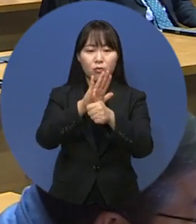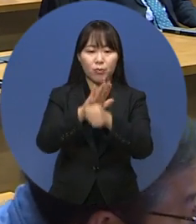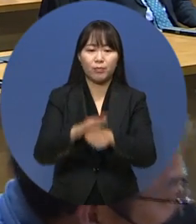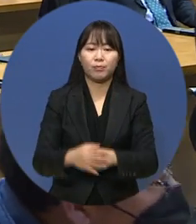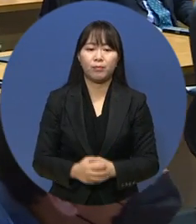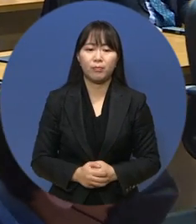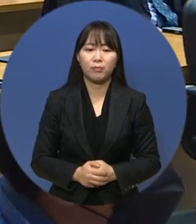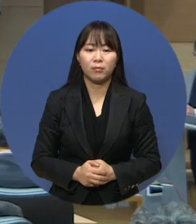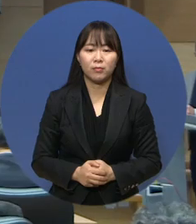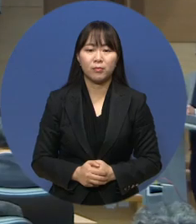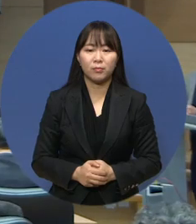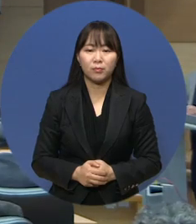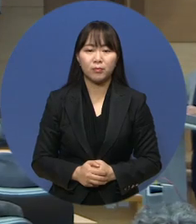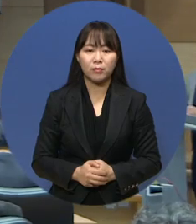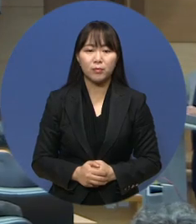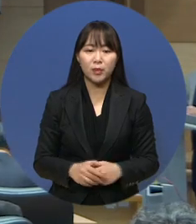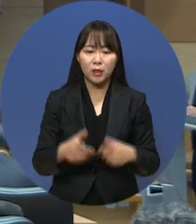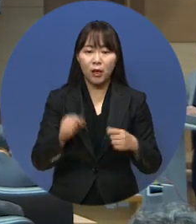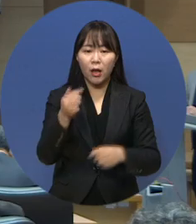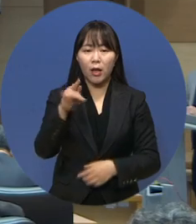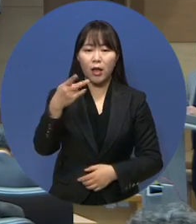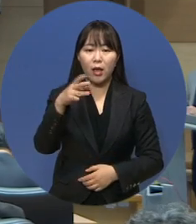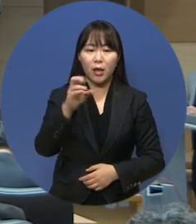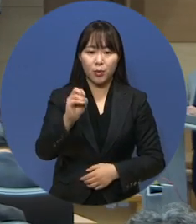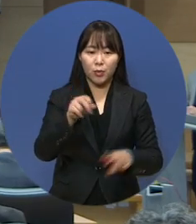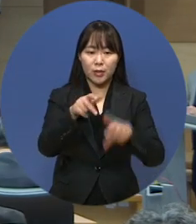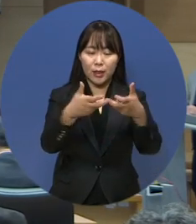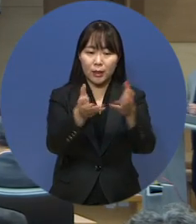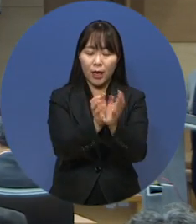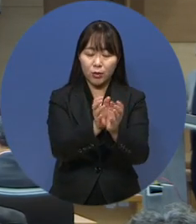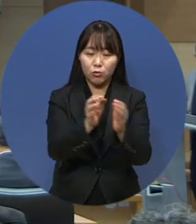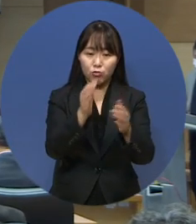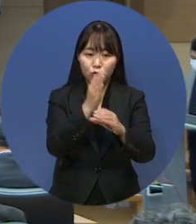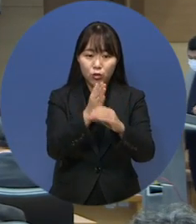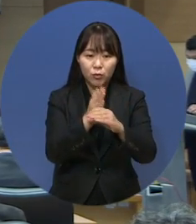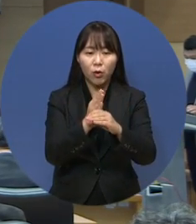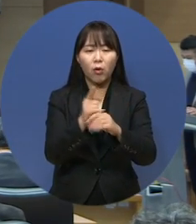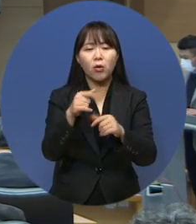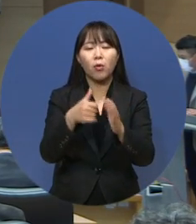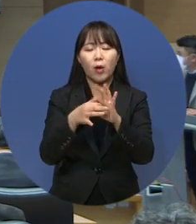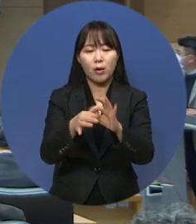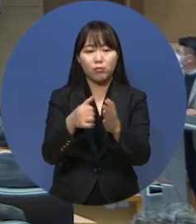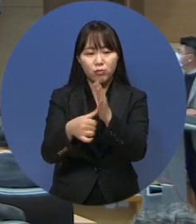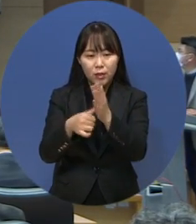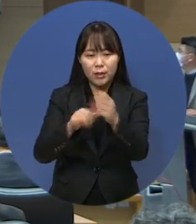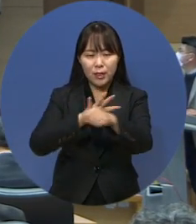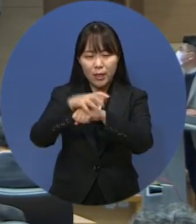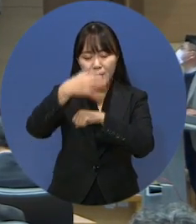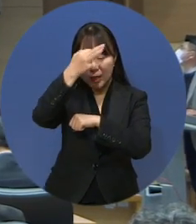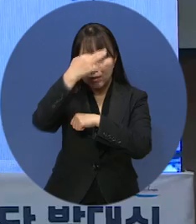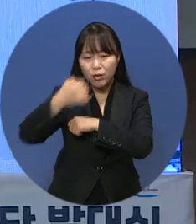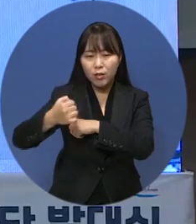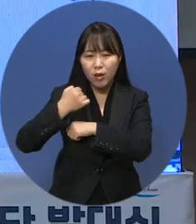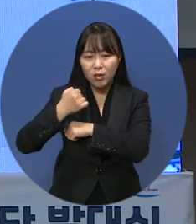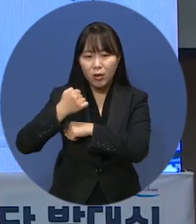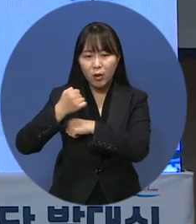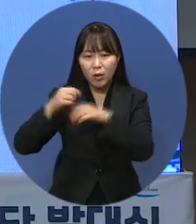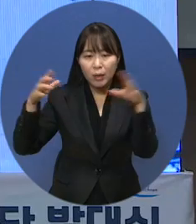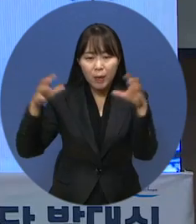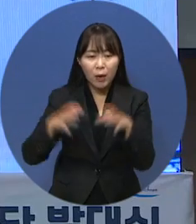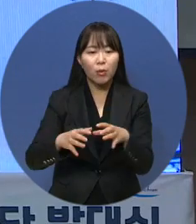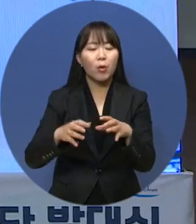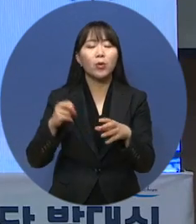됩니다. 순천시는 해룡 산단을 중심으로 마그네슘 소재 부품의 세계적 기술 역량을